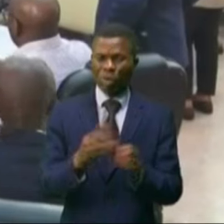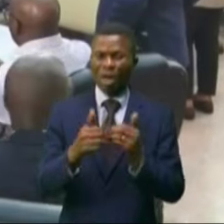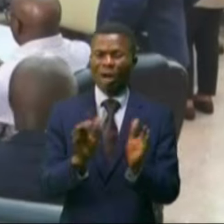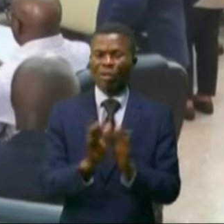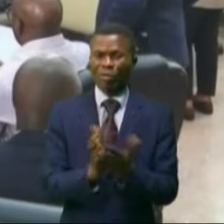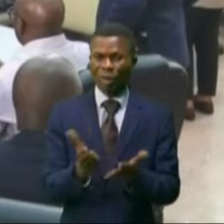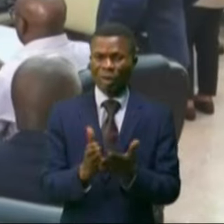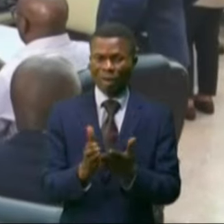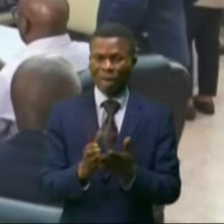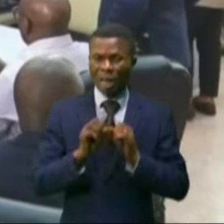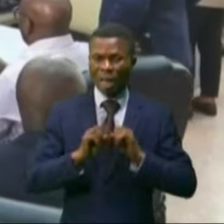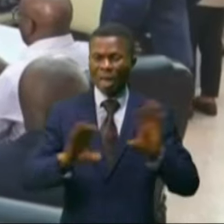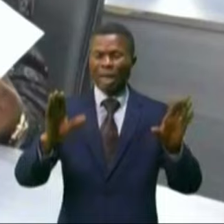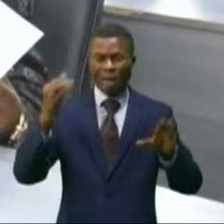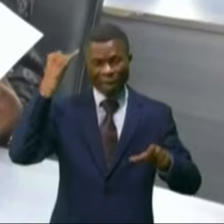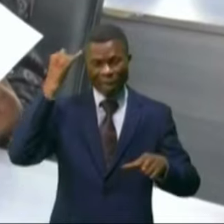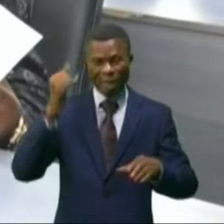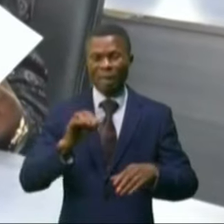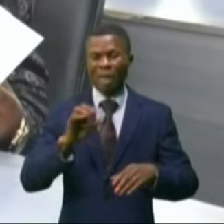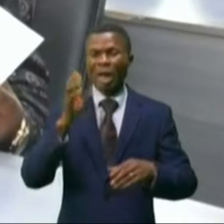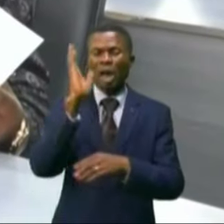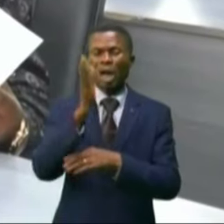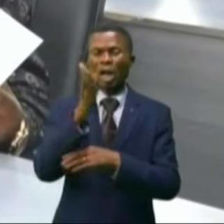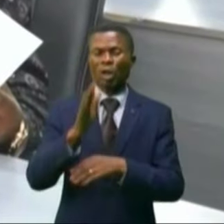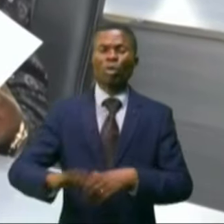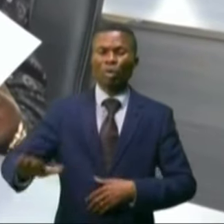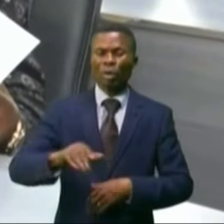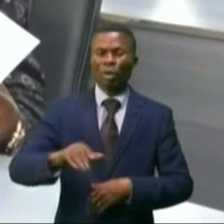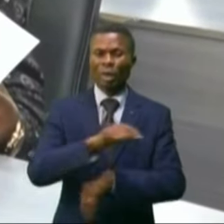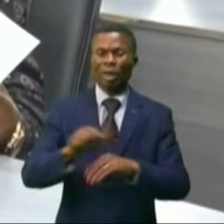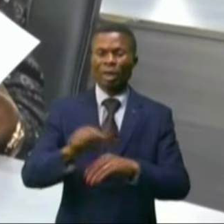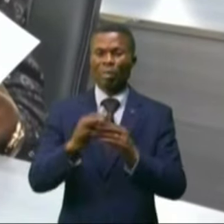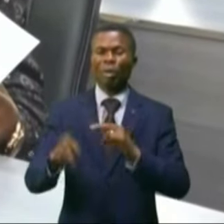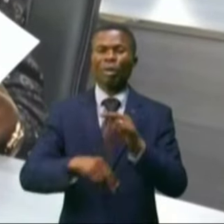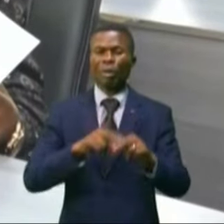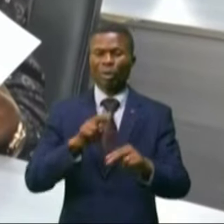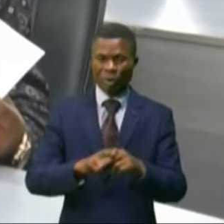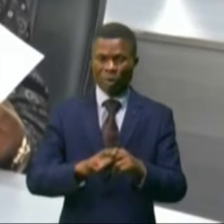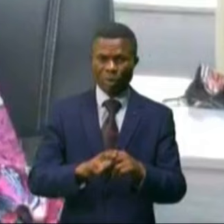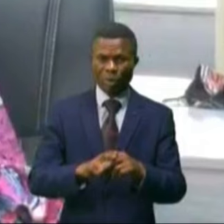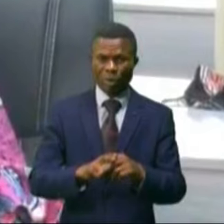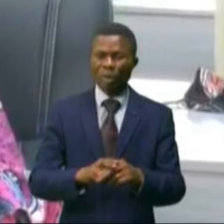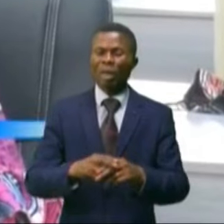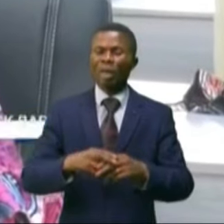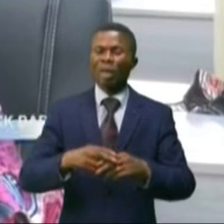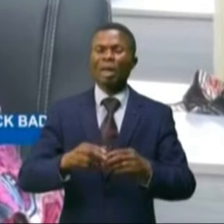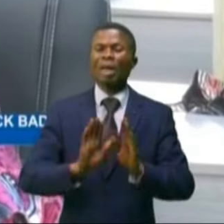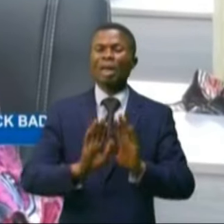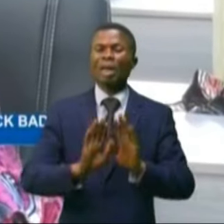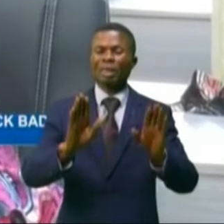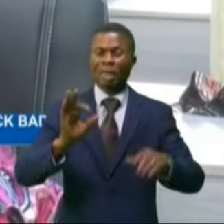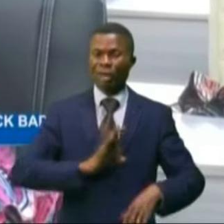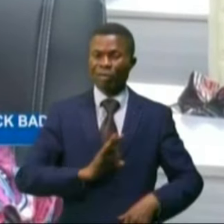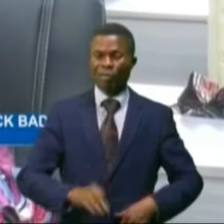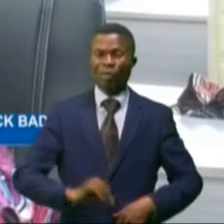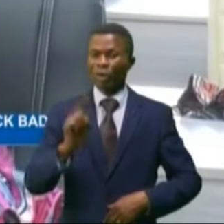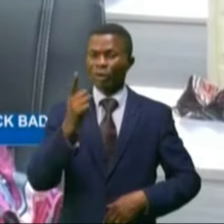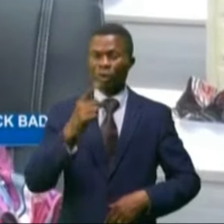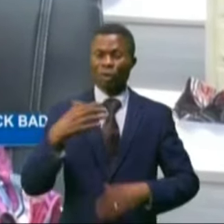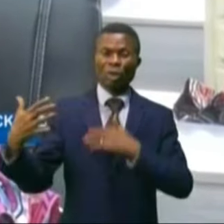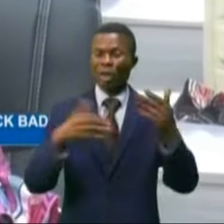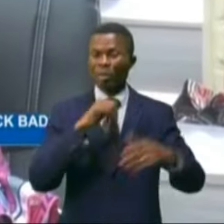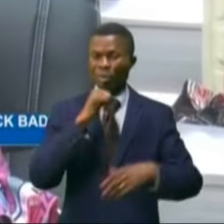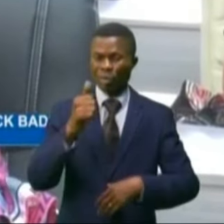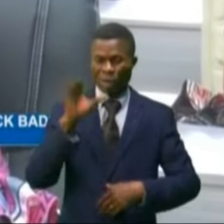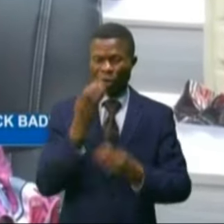la voix de la RDC au concert des nations, le bureau de l'Assemblée nationale ne va pas laisser le chef de l'État seul au front pour recouvrer la